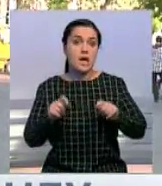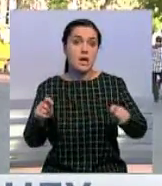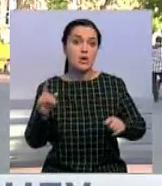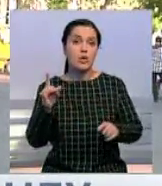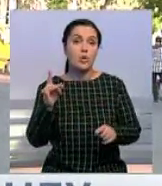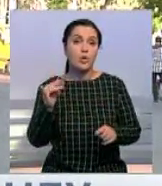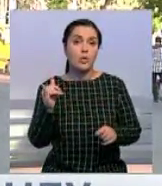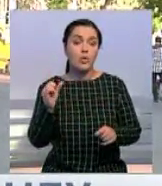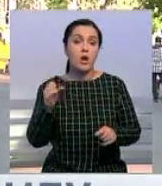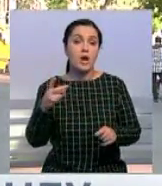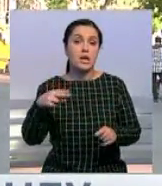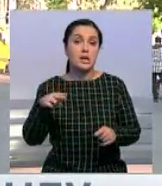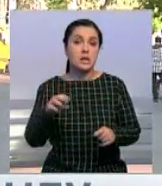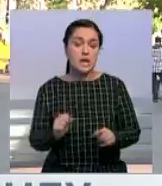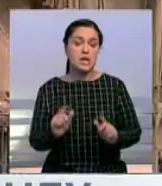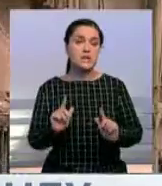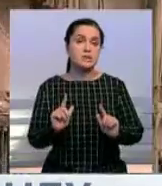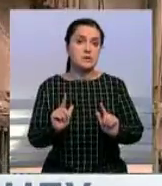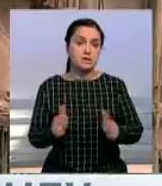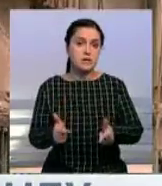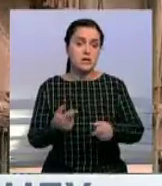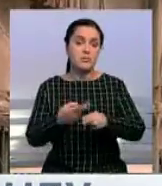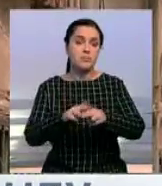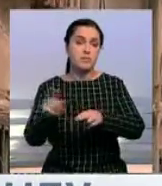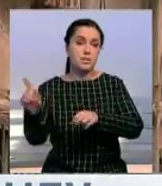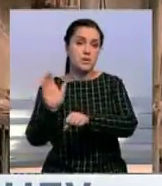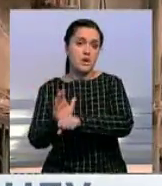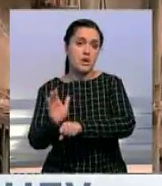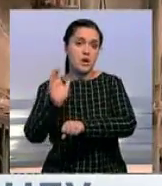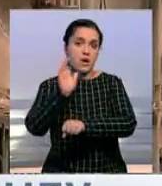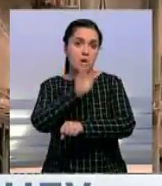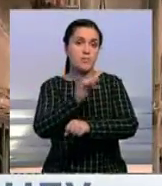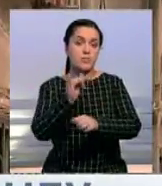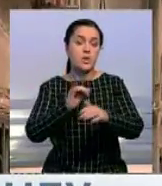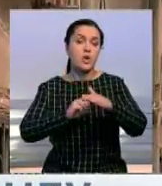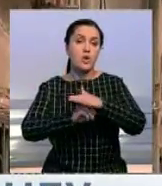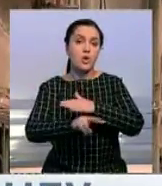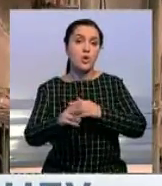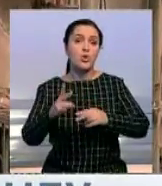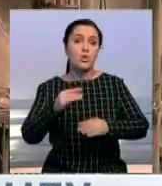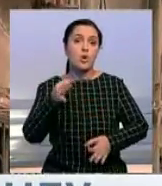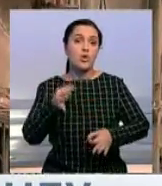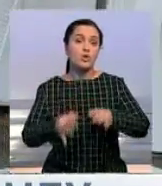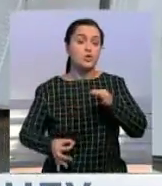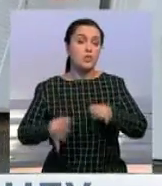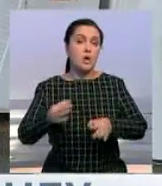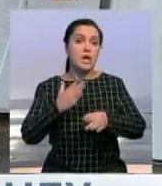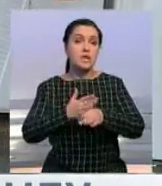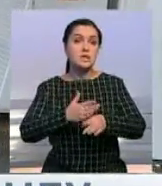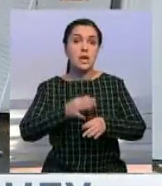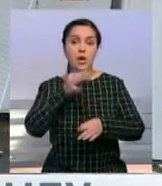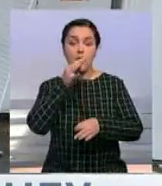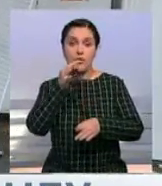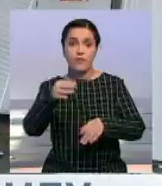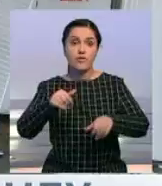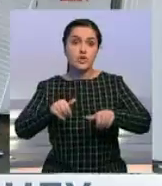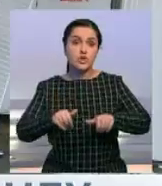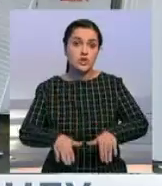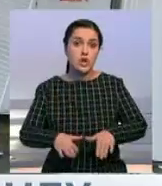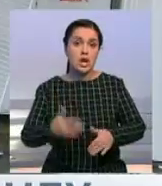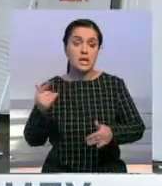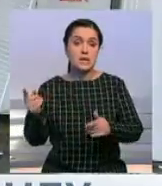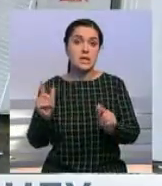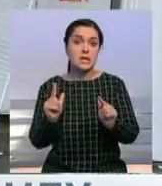Руанда согласилась принимать у себя беженцев из Судана и Эритреи. Но Верховный суд специально отметил своим решением, что это можно делать только в